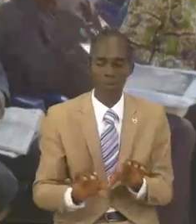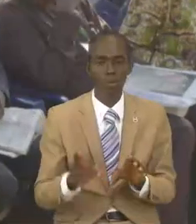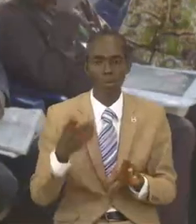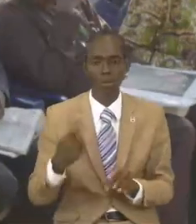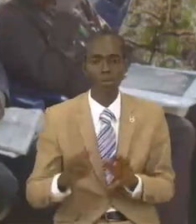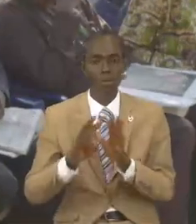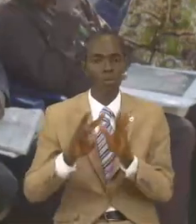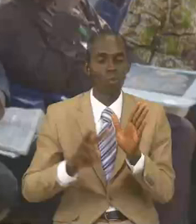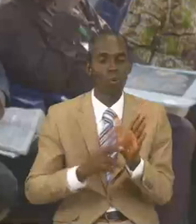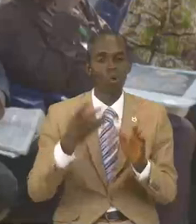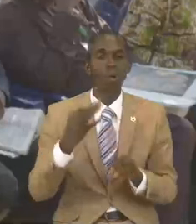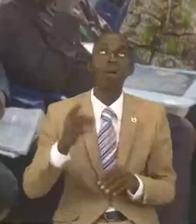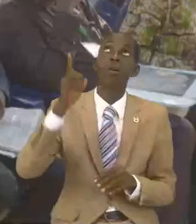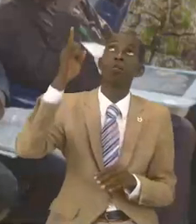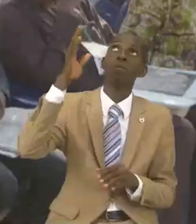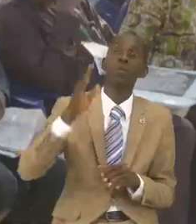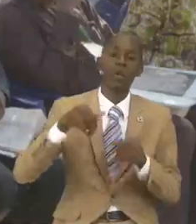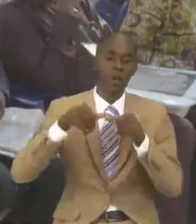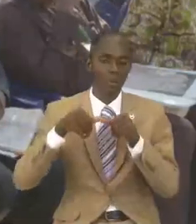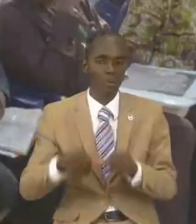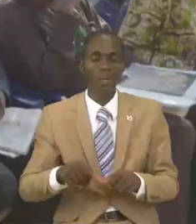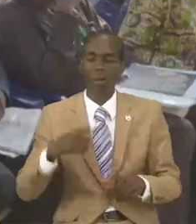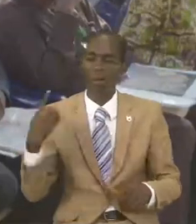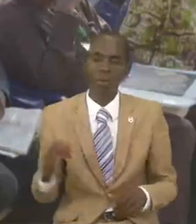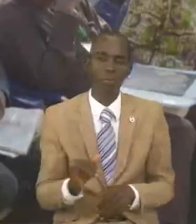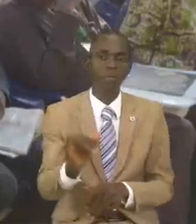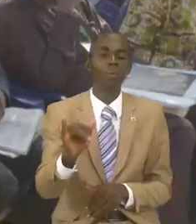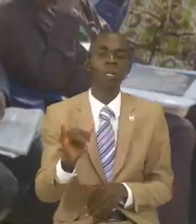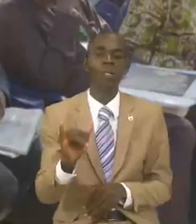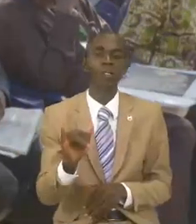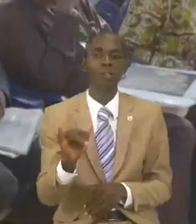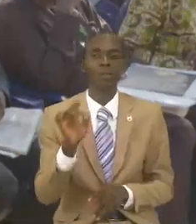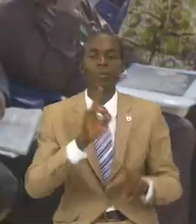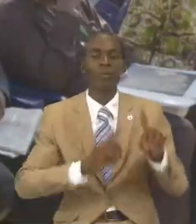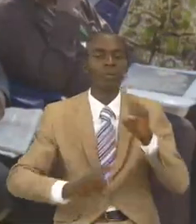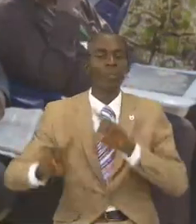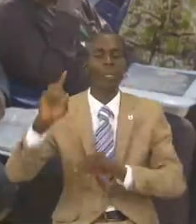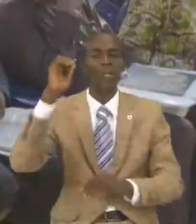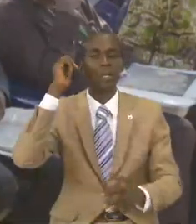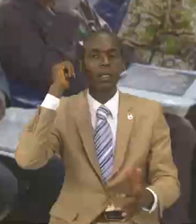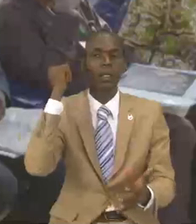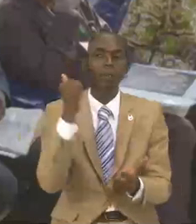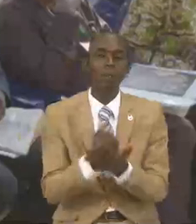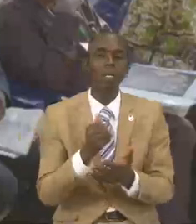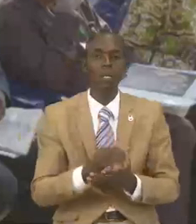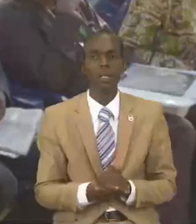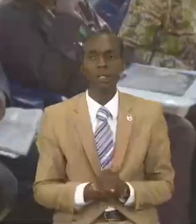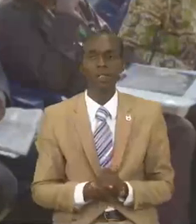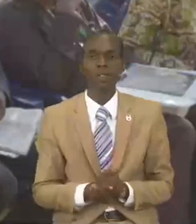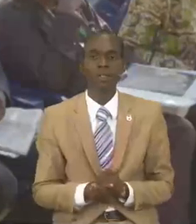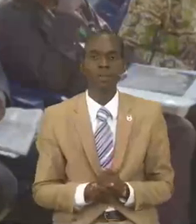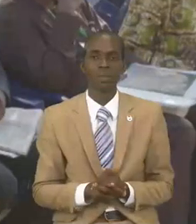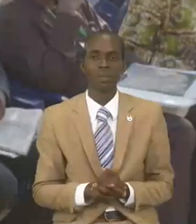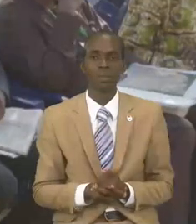de Dieu demeure éternellement. Quelqu'un crie Amen.